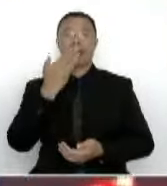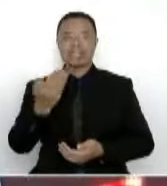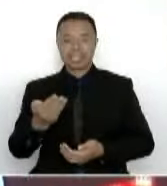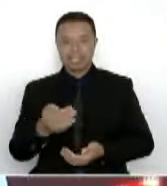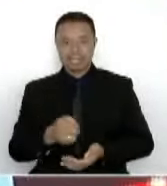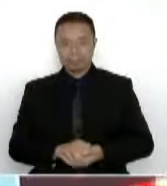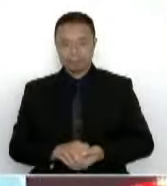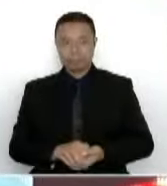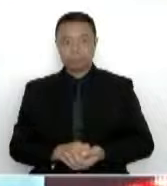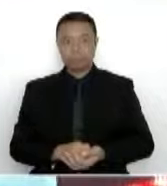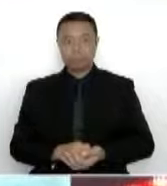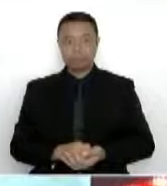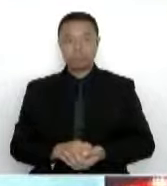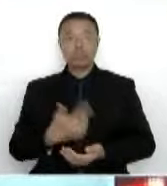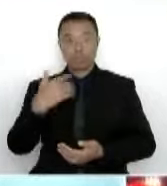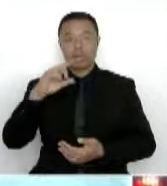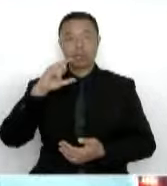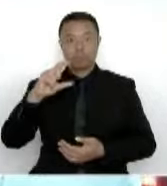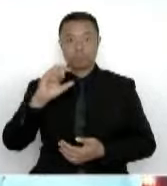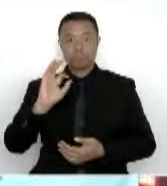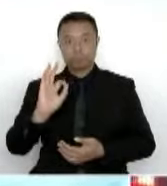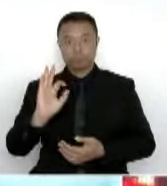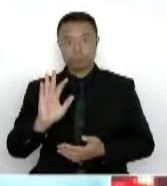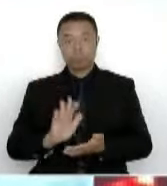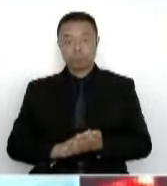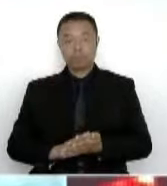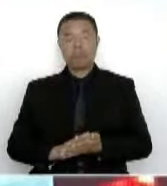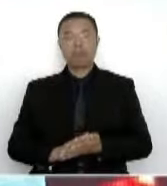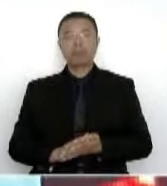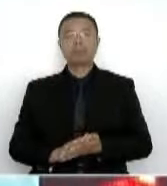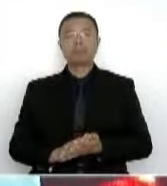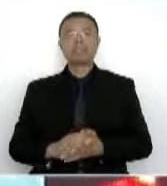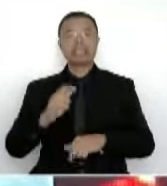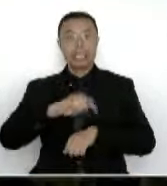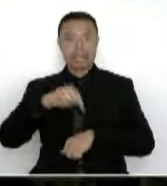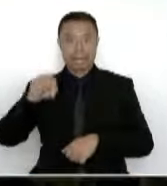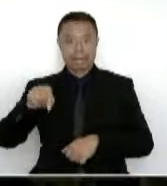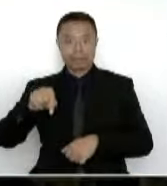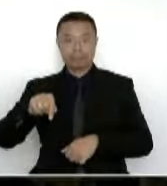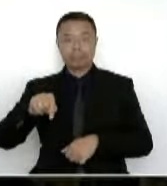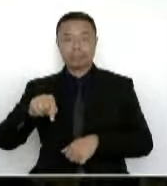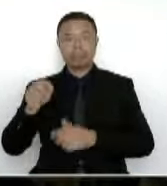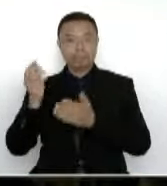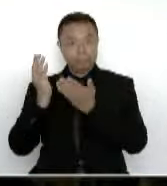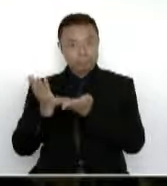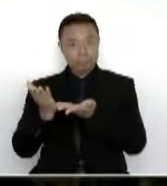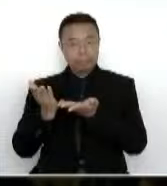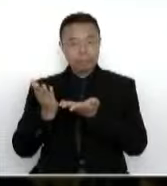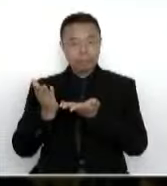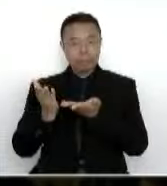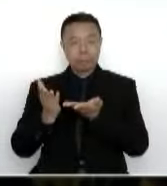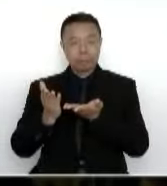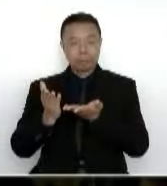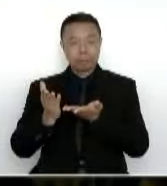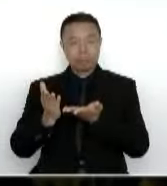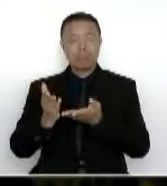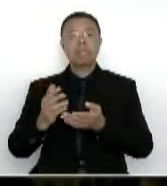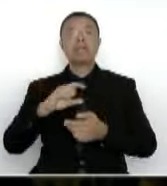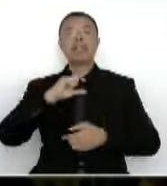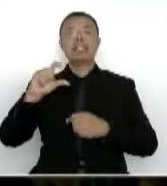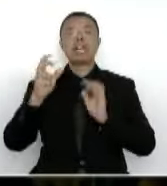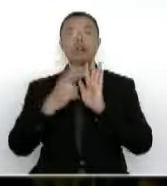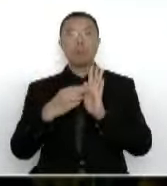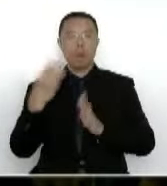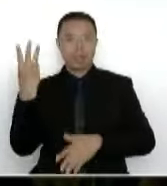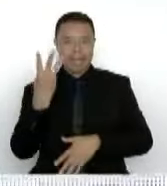baik masih ada waktunya bapak sudah cukup baik selanjutnya kami persilakan Pasangan calon